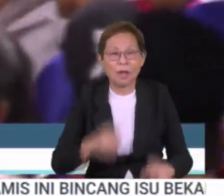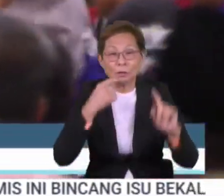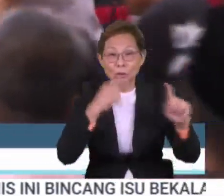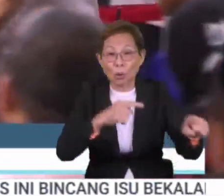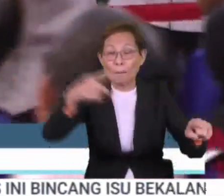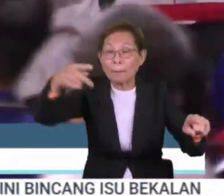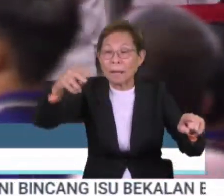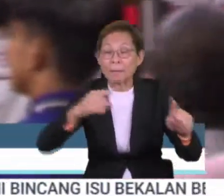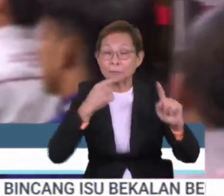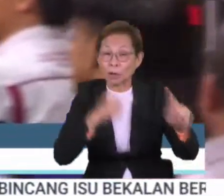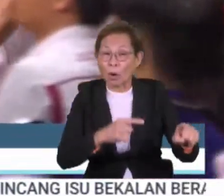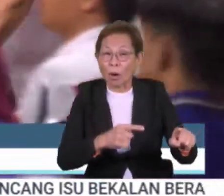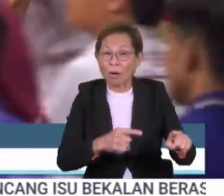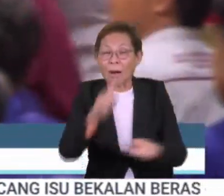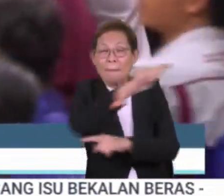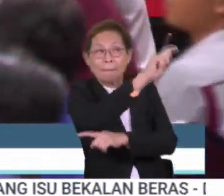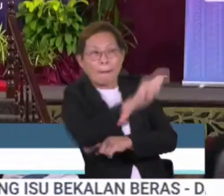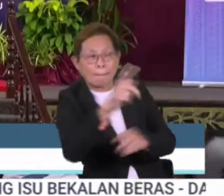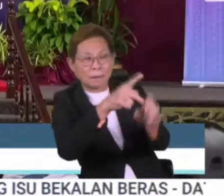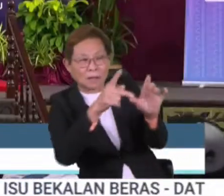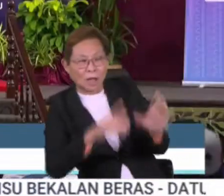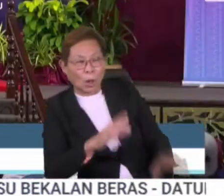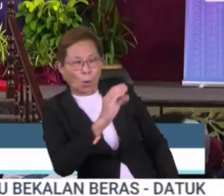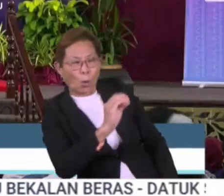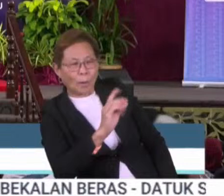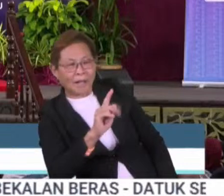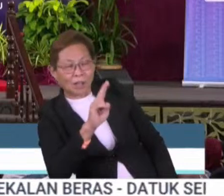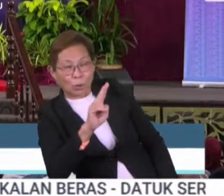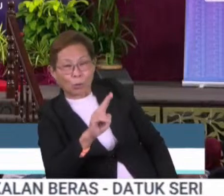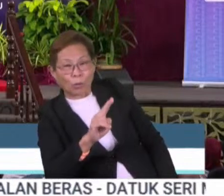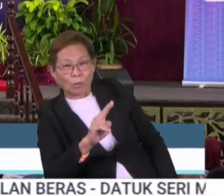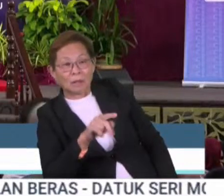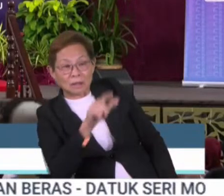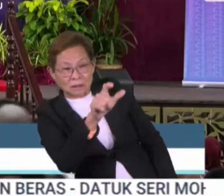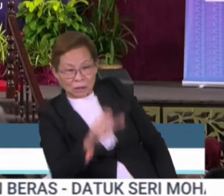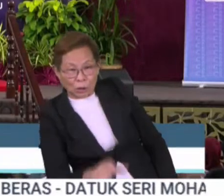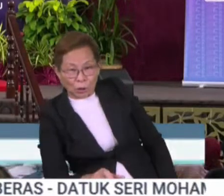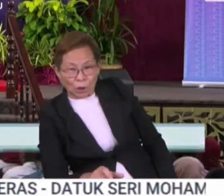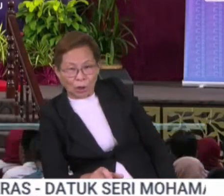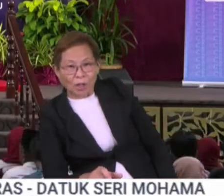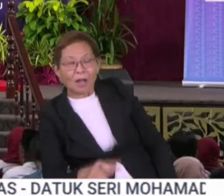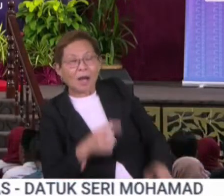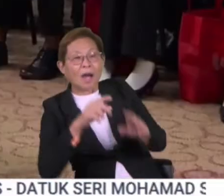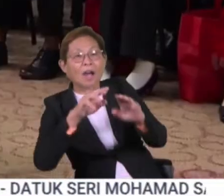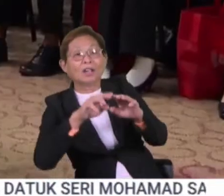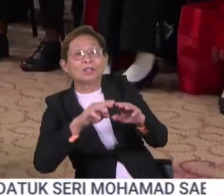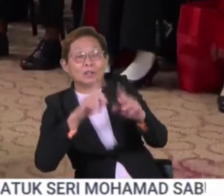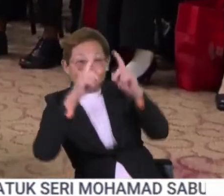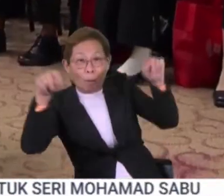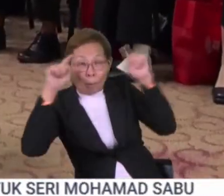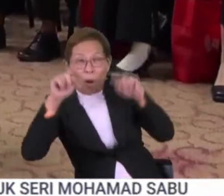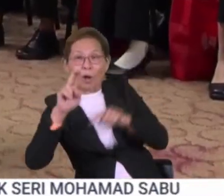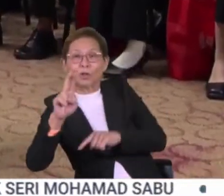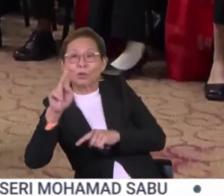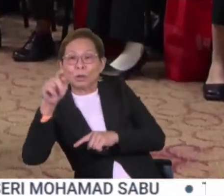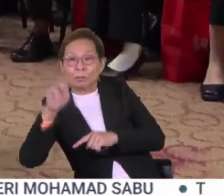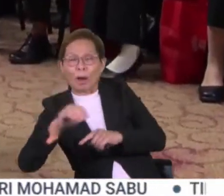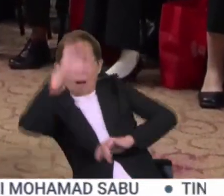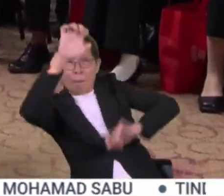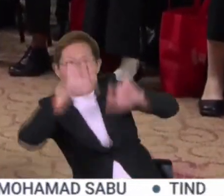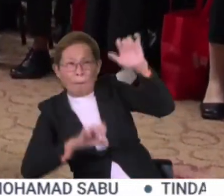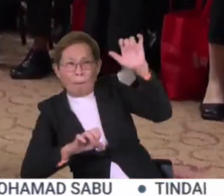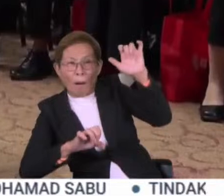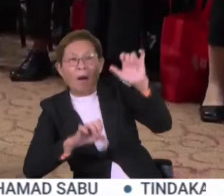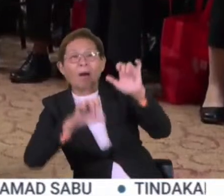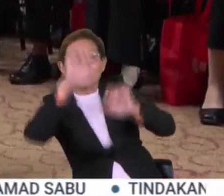Jawapan Perdana Menteri merujuk pertanyaan peserta OKU yang merupakan alumni UTM ingin tahu keperluan menilai semula